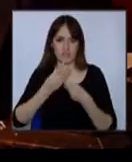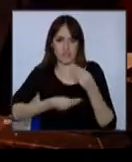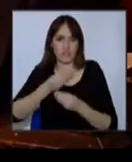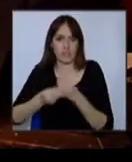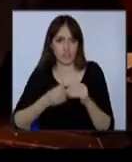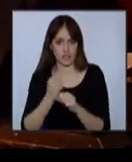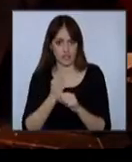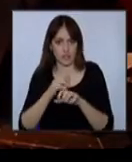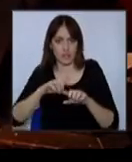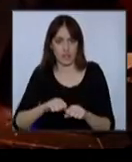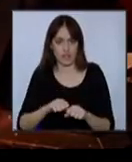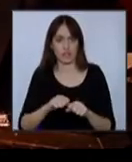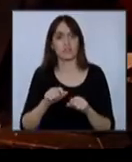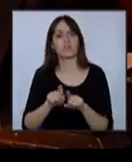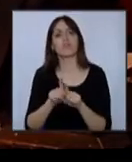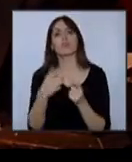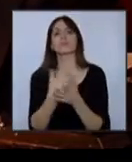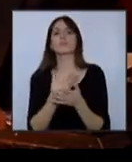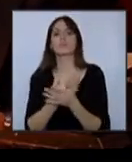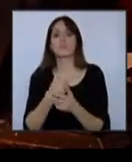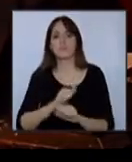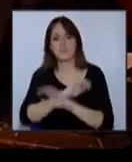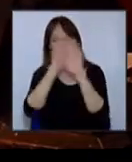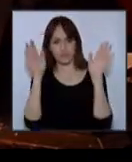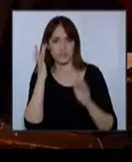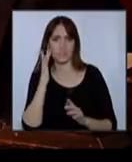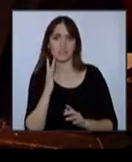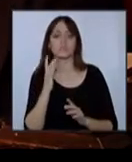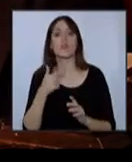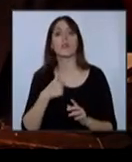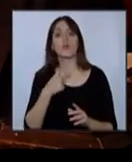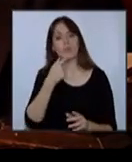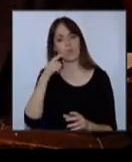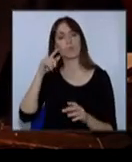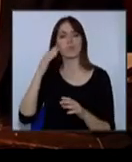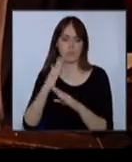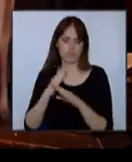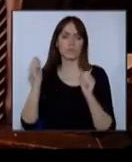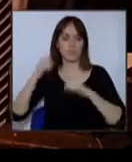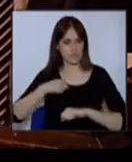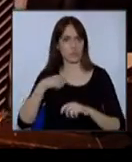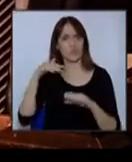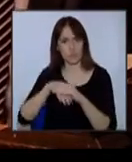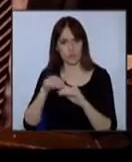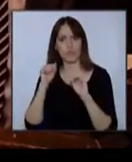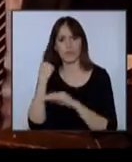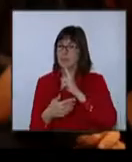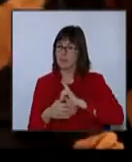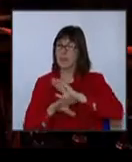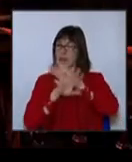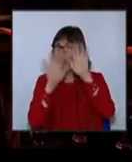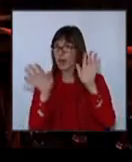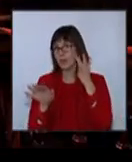tant, si ens aclareixen el punt de l'article número 12, no hi tindríem cap inconvenient en donar-hi suport. Moltes gràcies,